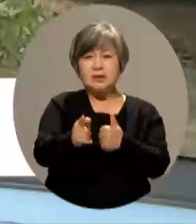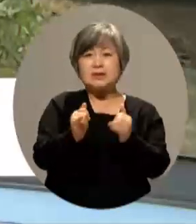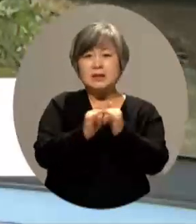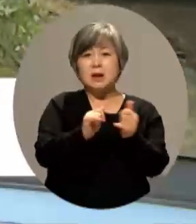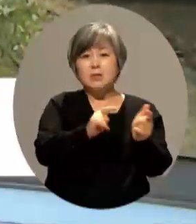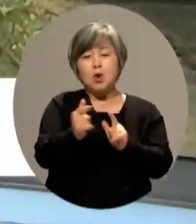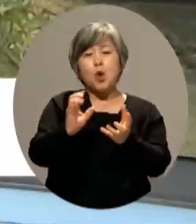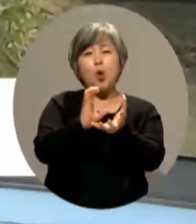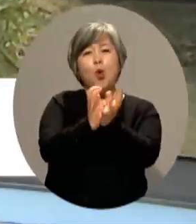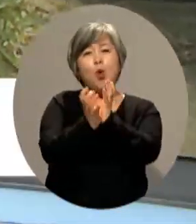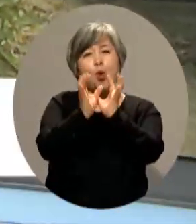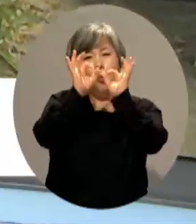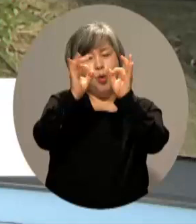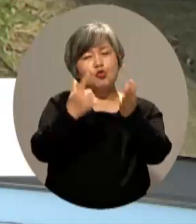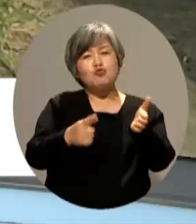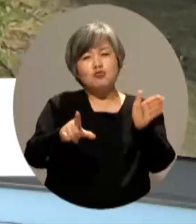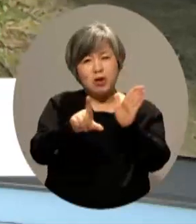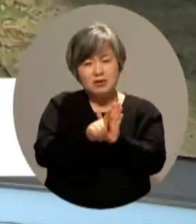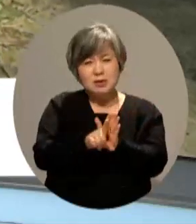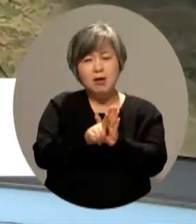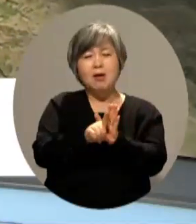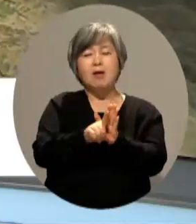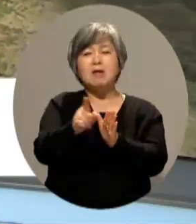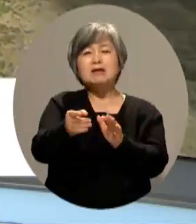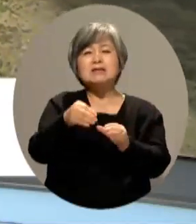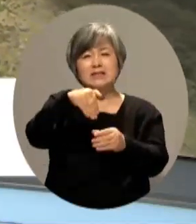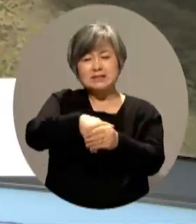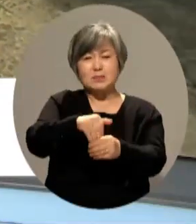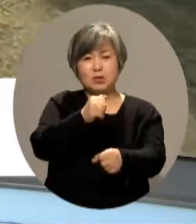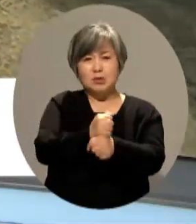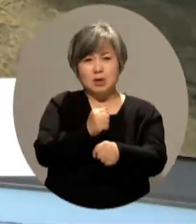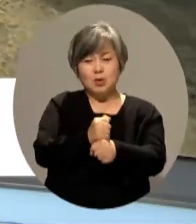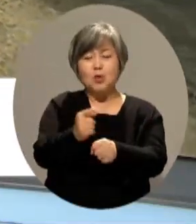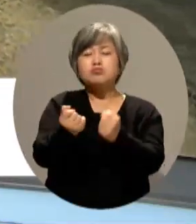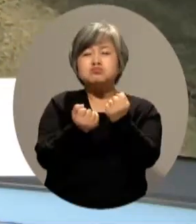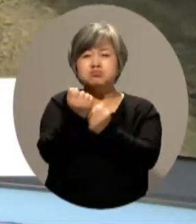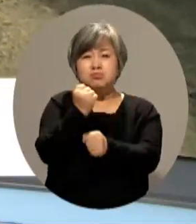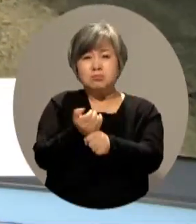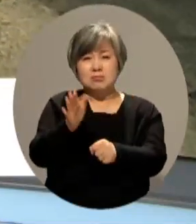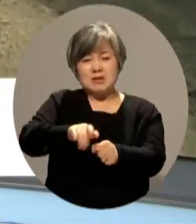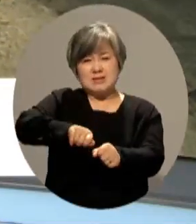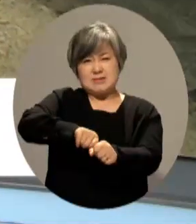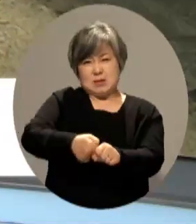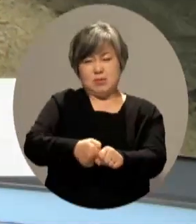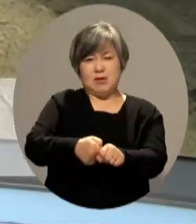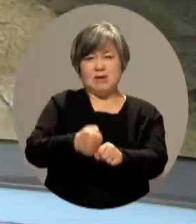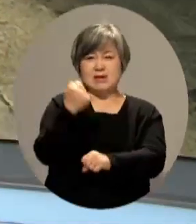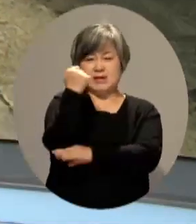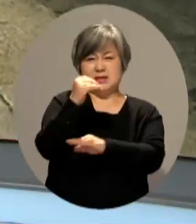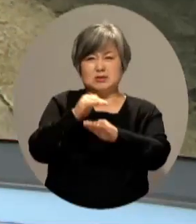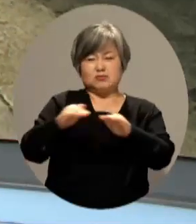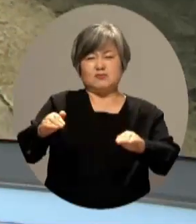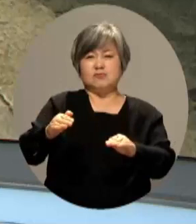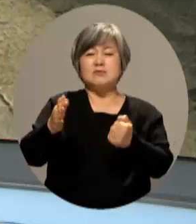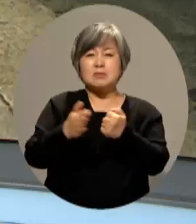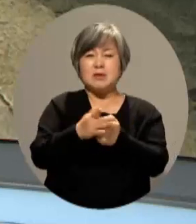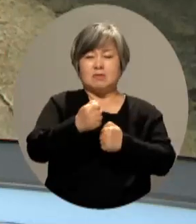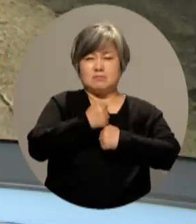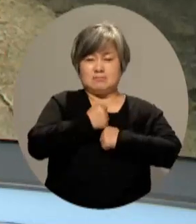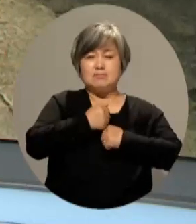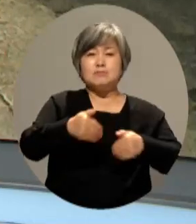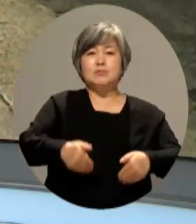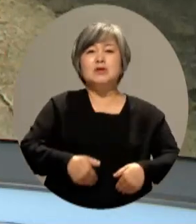주민들은 꽃을 보려고 심었다고 해명한 것으로 전해졌는데 최근 경찰이 처벌 기준을 강화한 터라 경각심이